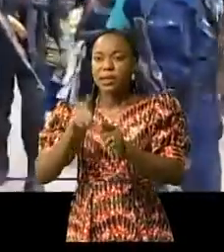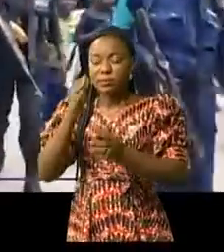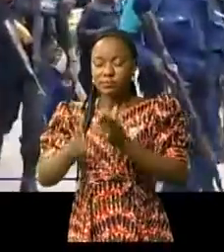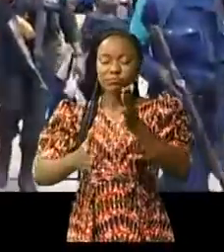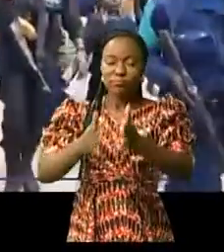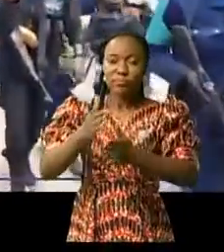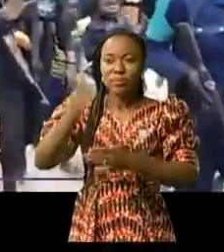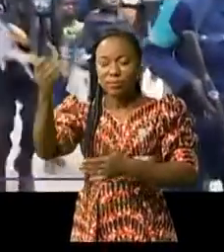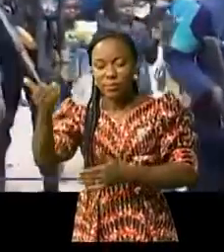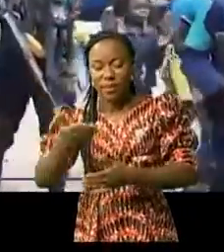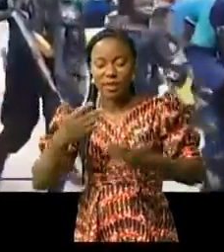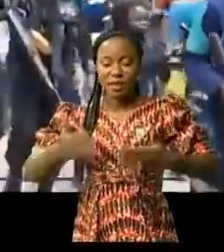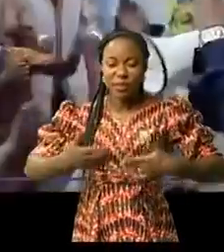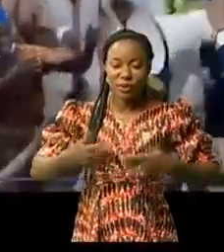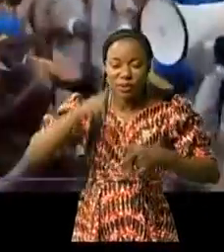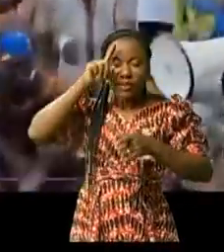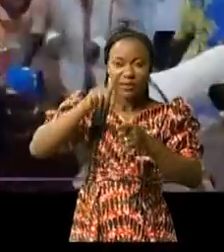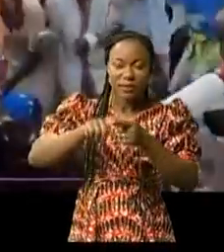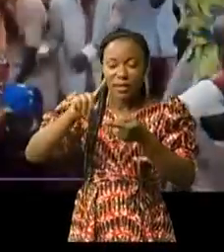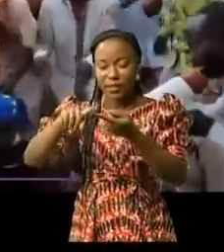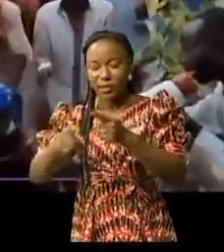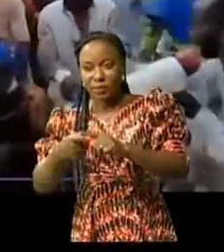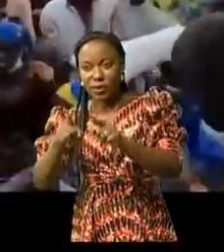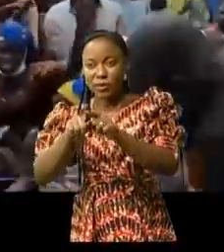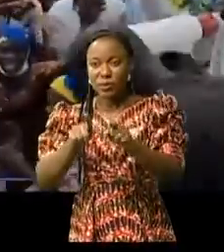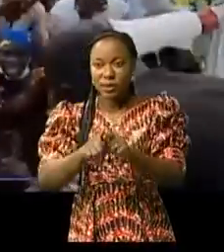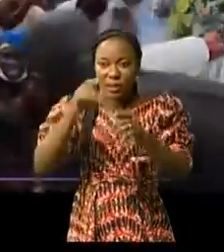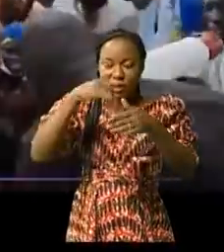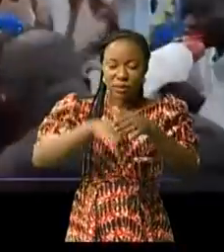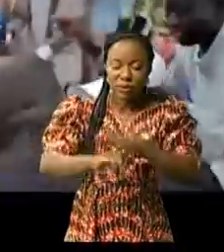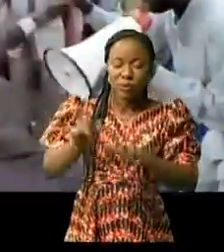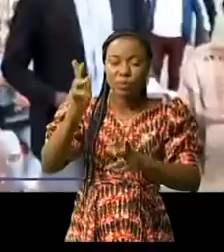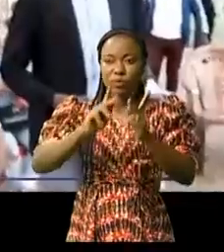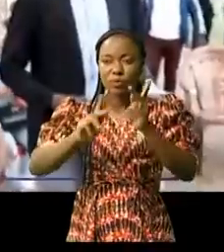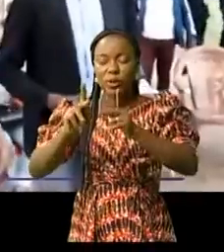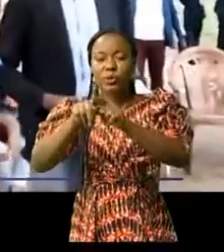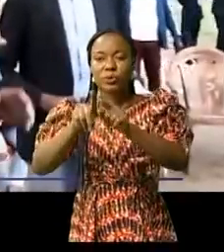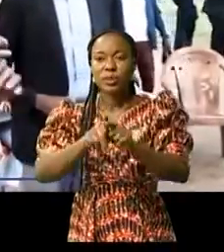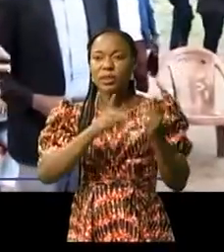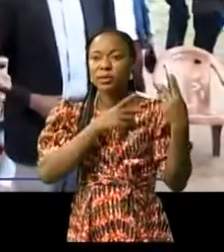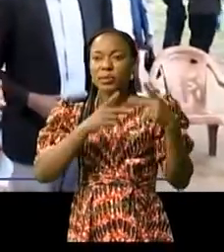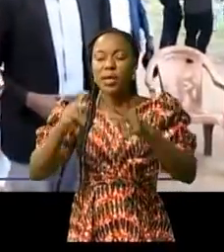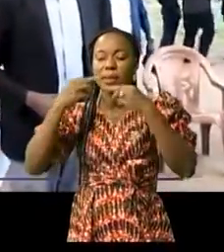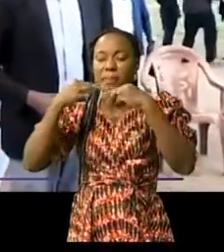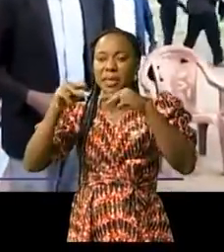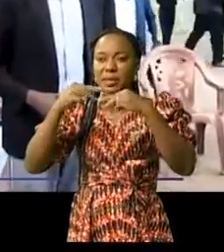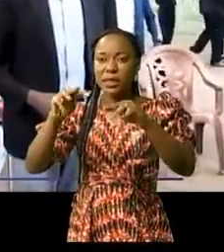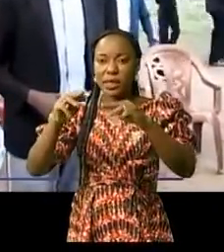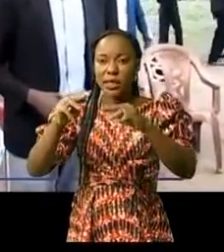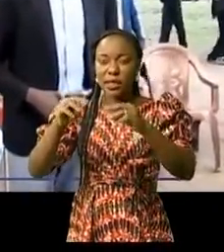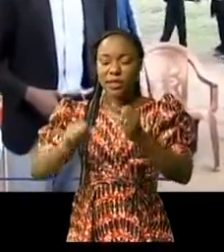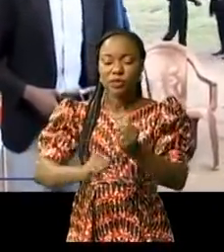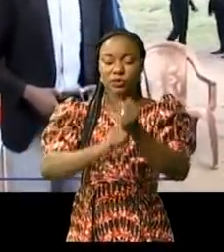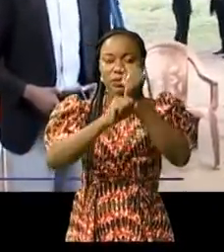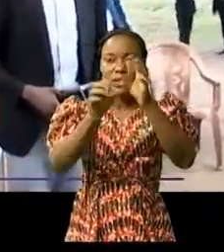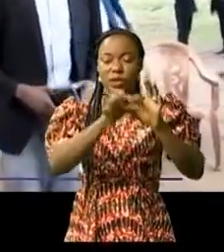d'un frère d'une amie et d'une retrouvailles c'est l'adhésion populaire lui a offert du temps des lancers au message de soutien à l'union sacrée la